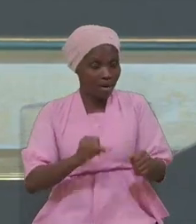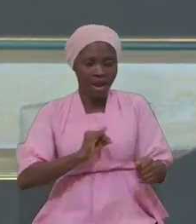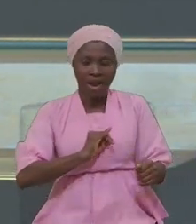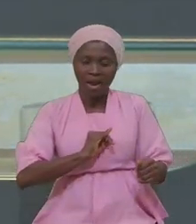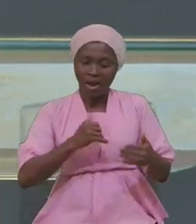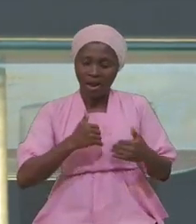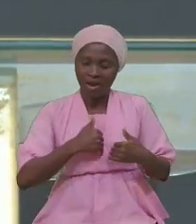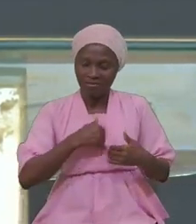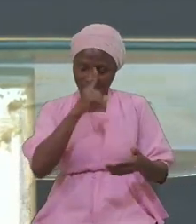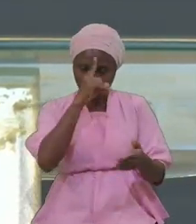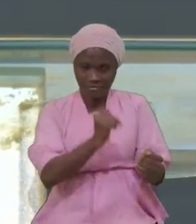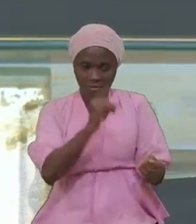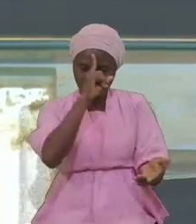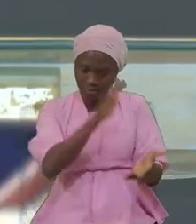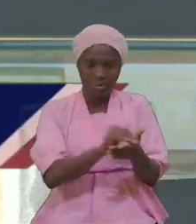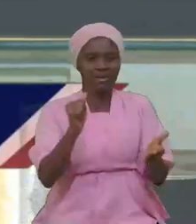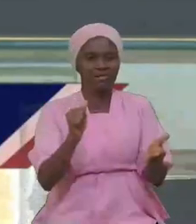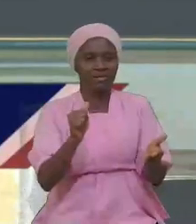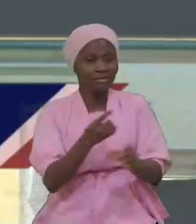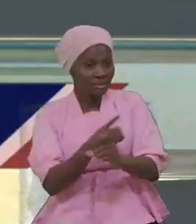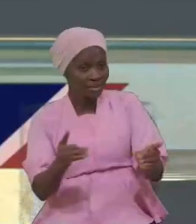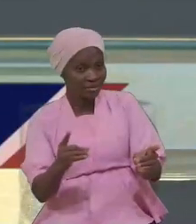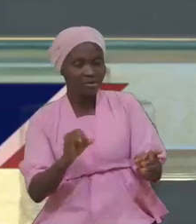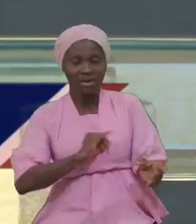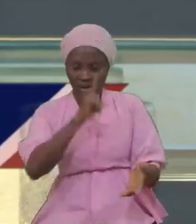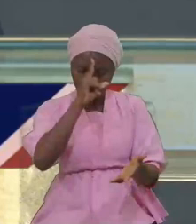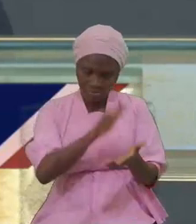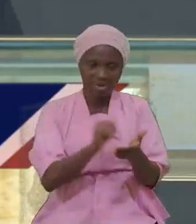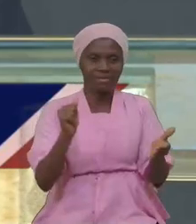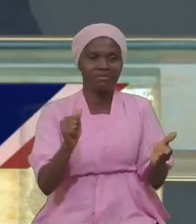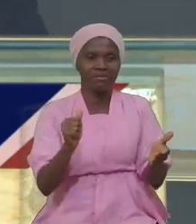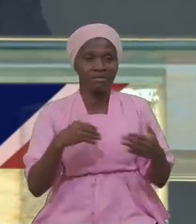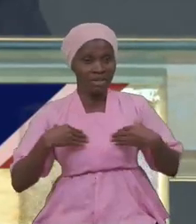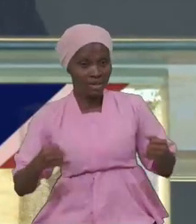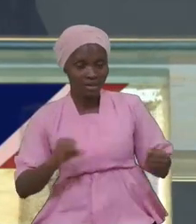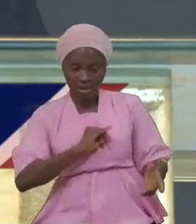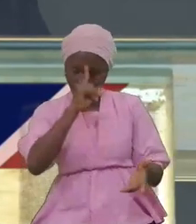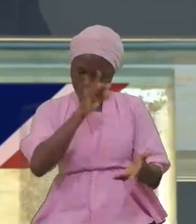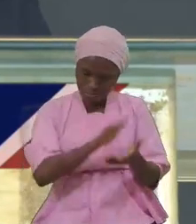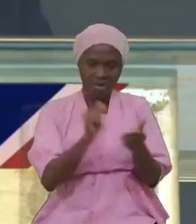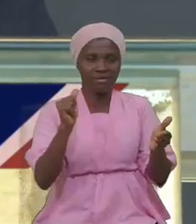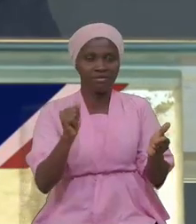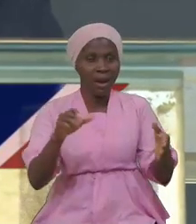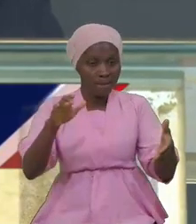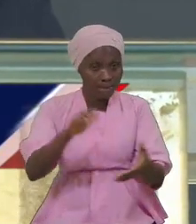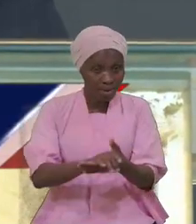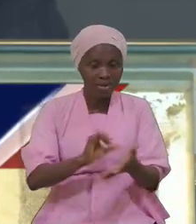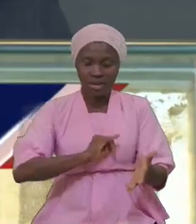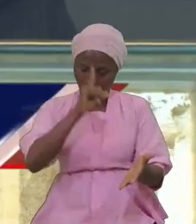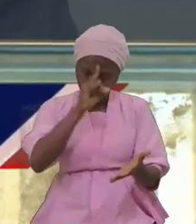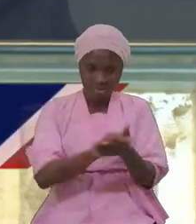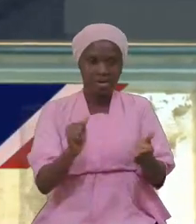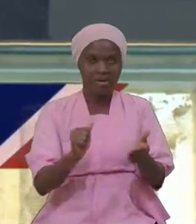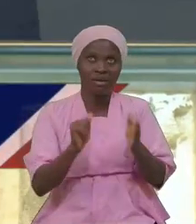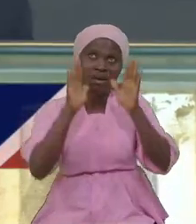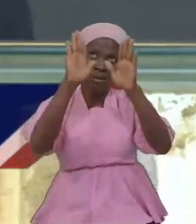je crois cela. La délivrance, c'est mon domaine. Et le mariage, je crois. Des enfants miracles, ça,